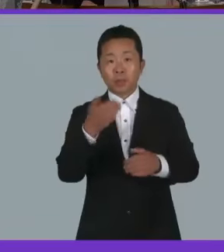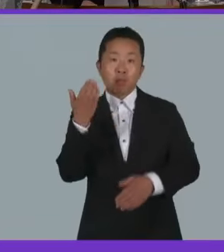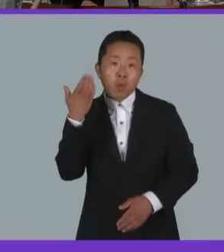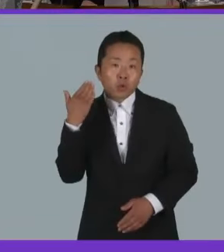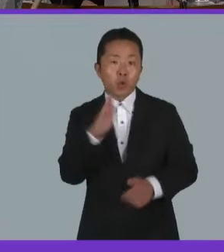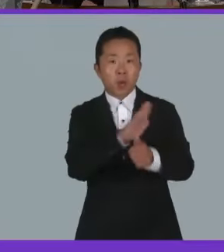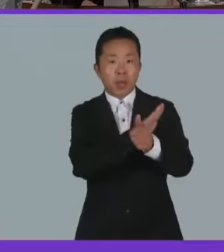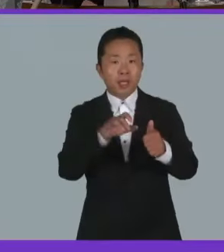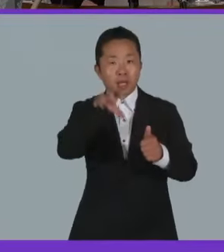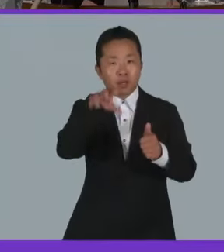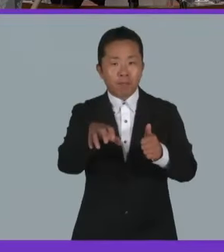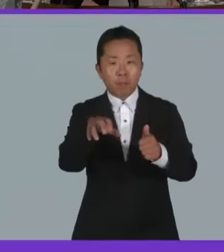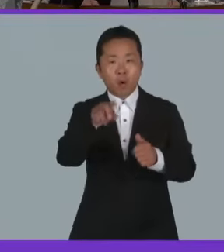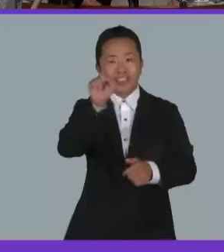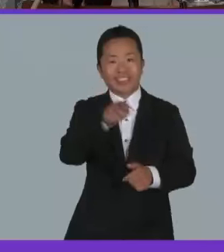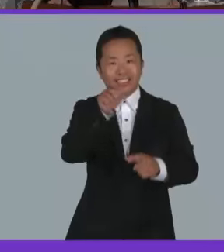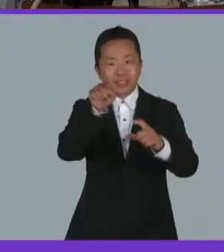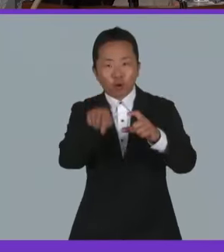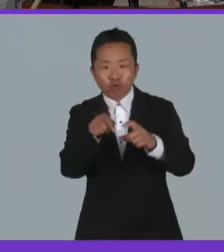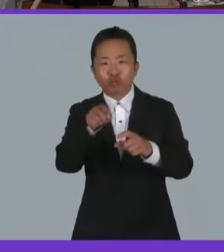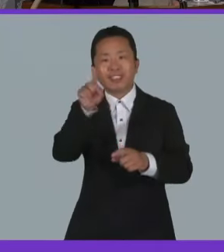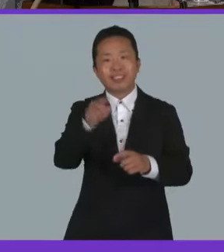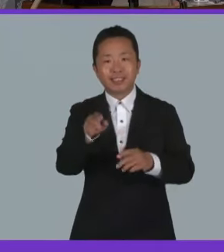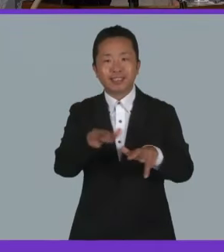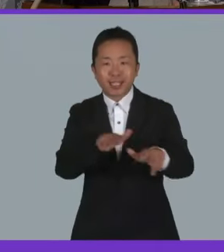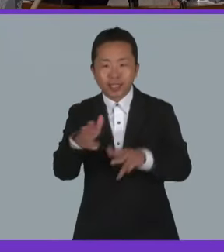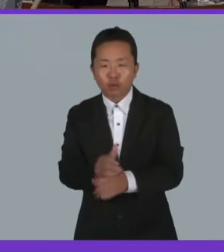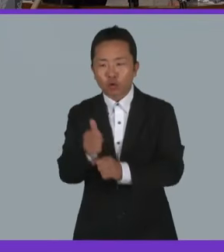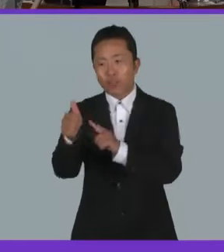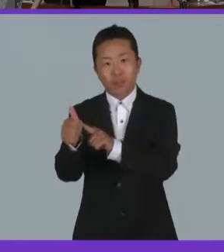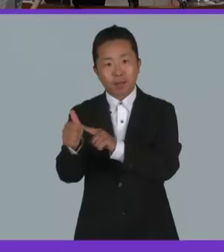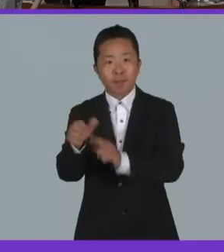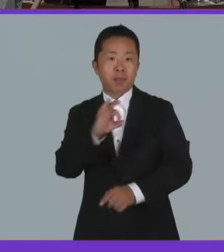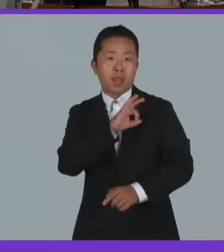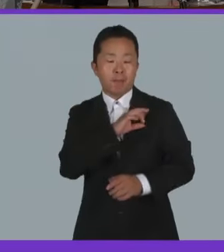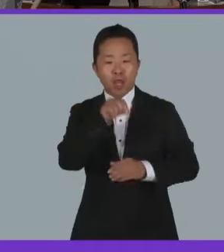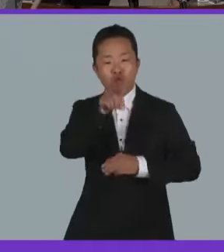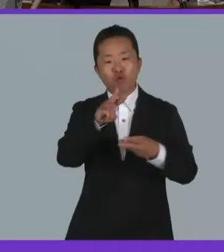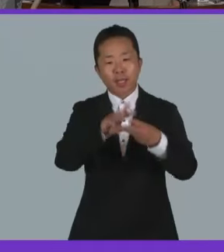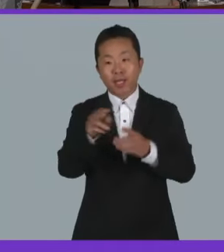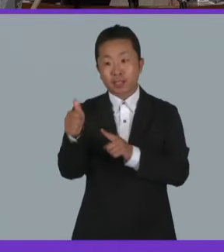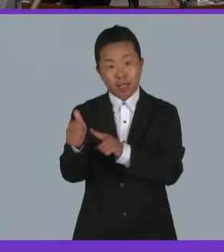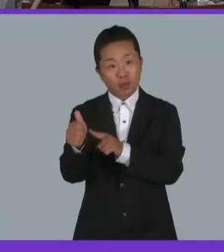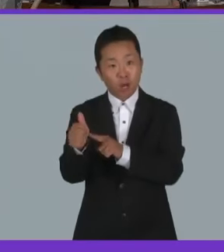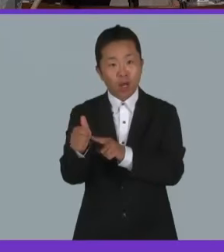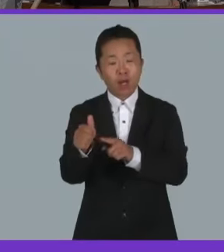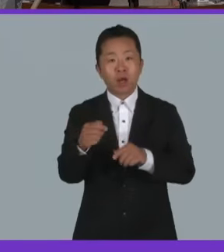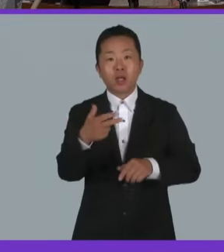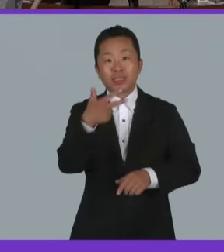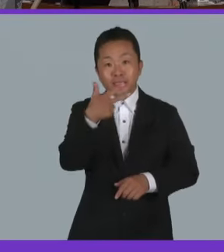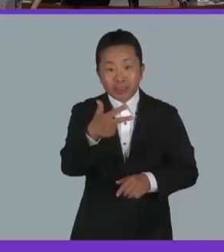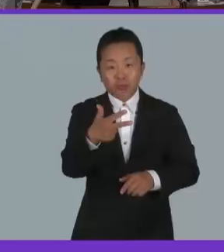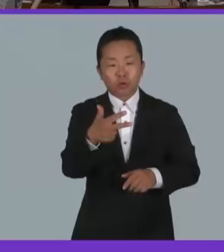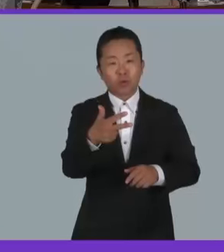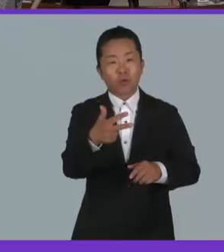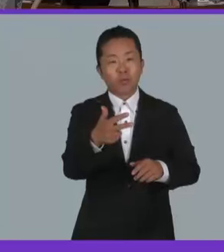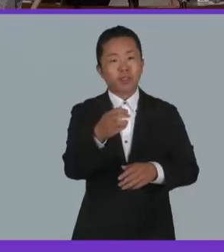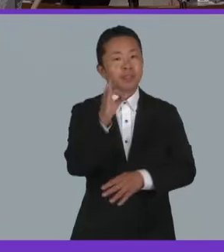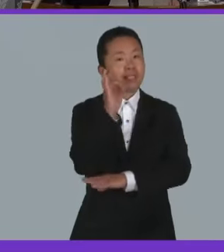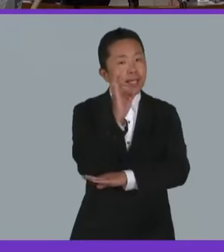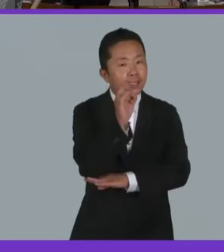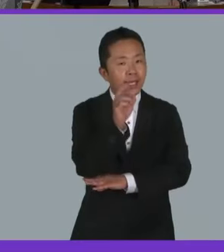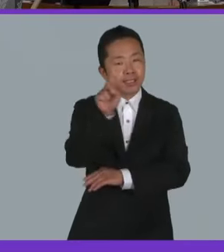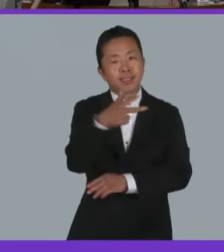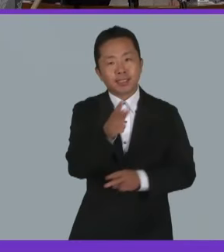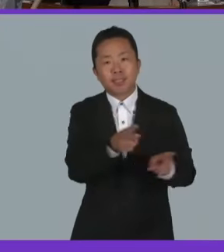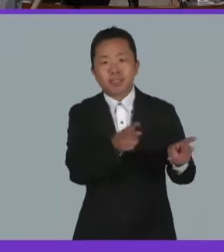官房内閣人事局人事政策統括官の上田博様には、本市の財政、人事制度など、地方